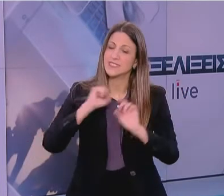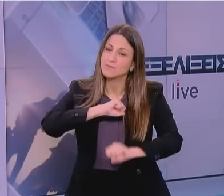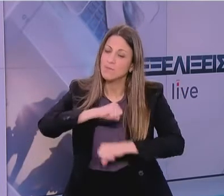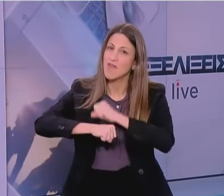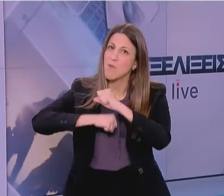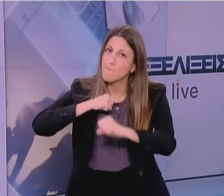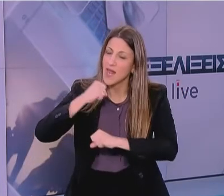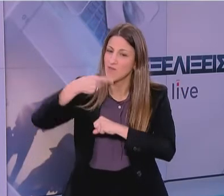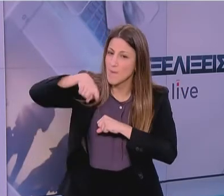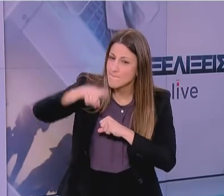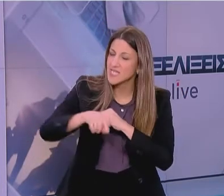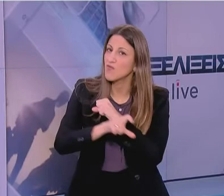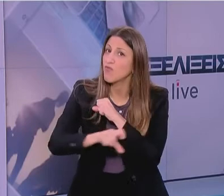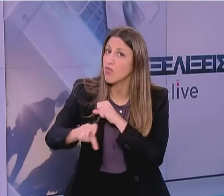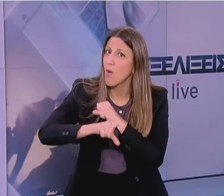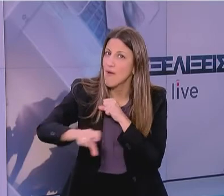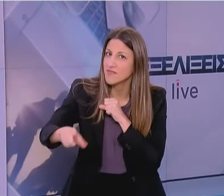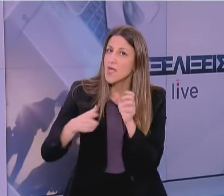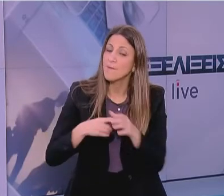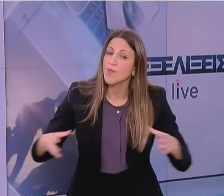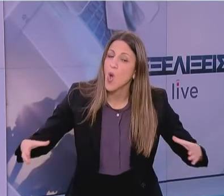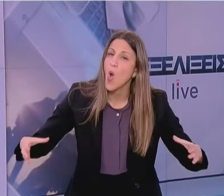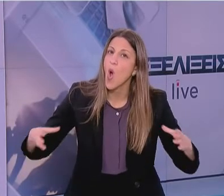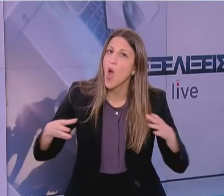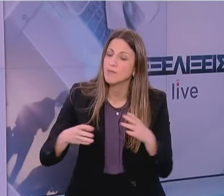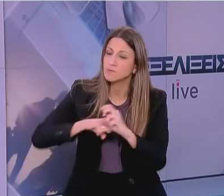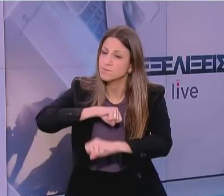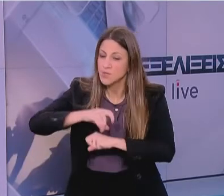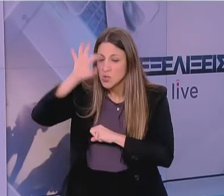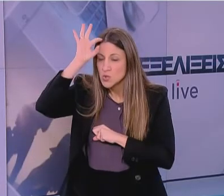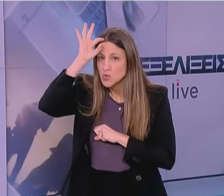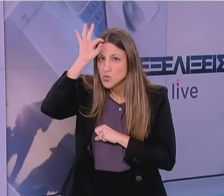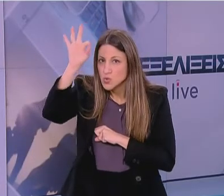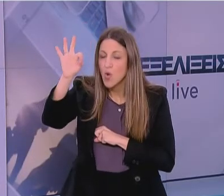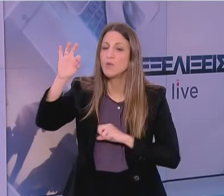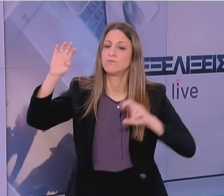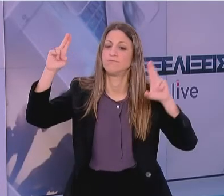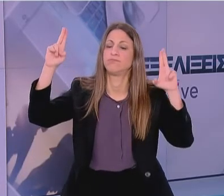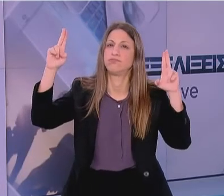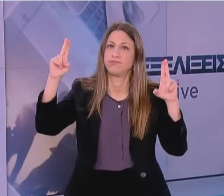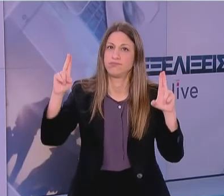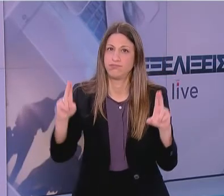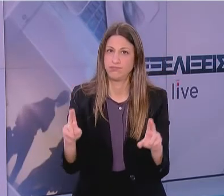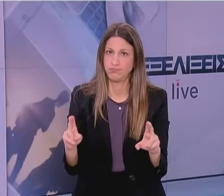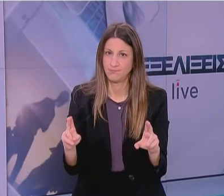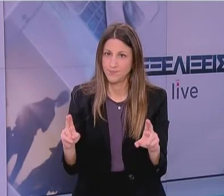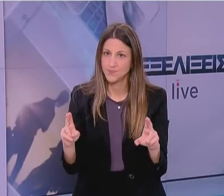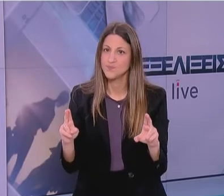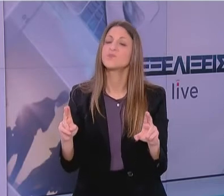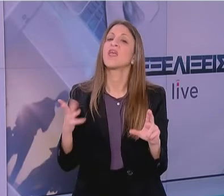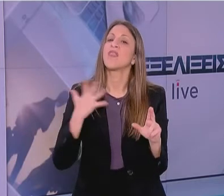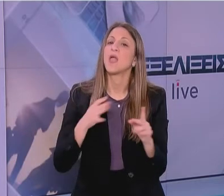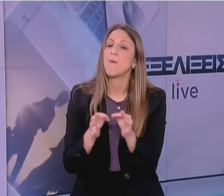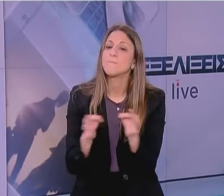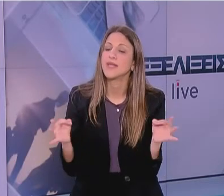ημέρες ή εβδομάδες. Μπορούμε όλοι μαζί να πετύχουμε ένα σημαντικό μετριασμό του πρώτου επιδημικού κύματος στη χώρα μας. Να αποδώσουν